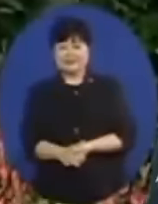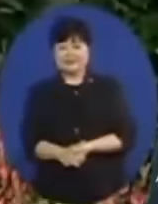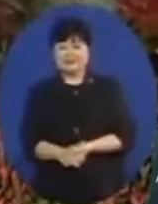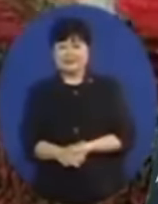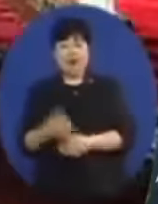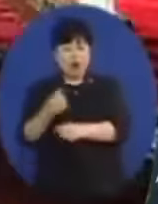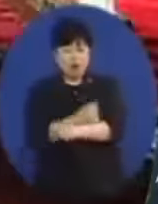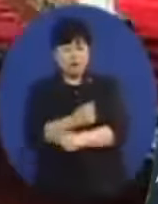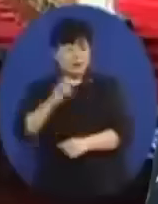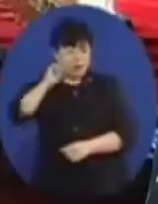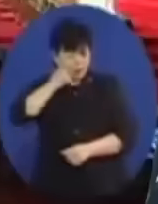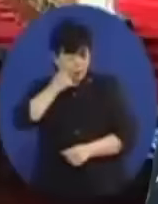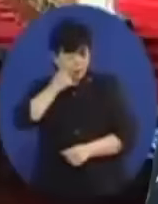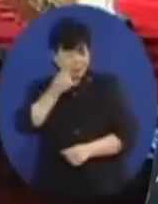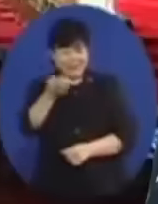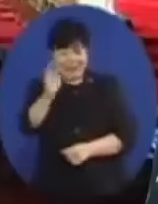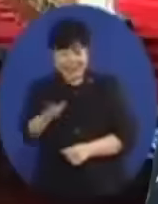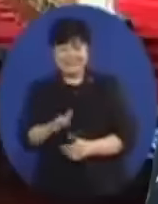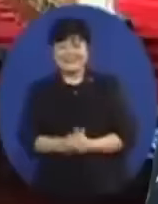엄청나게 어렵지만은